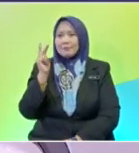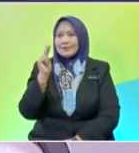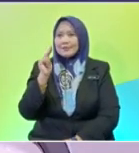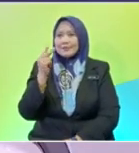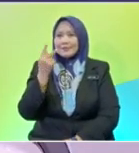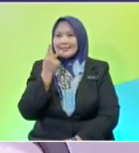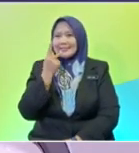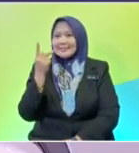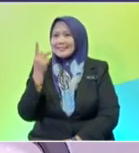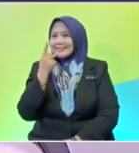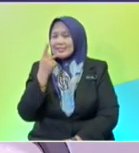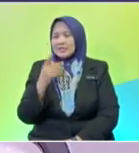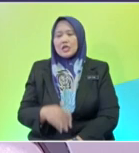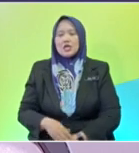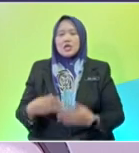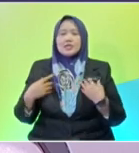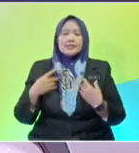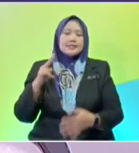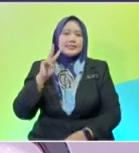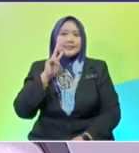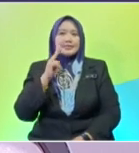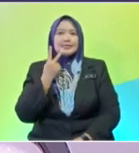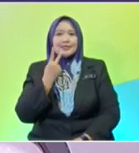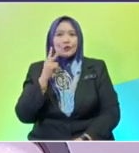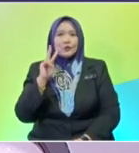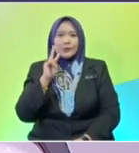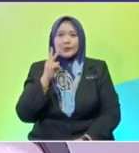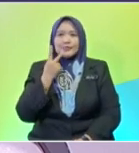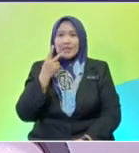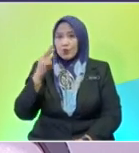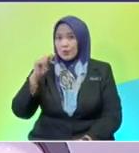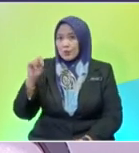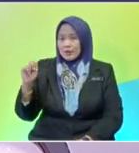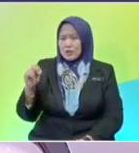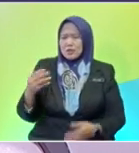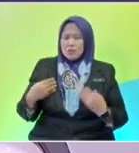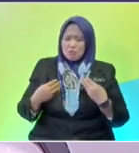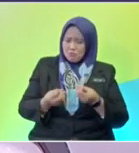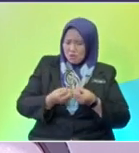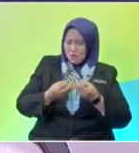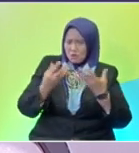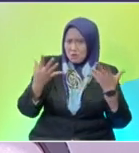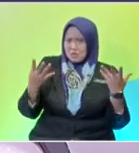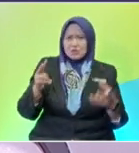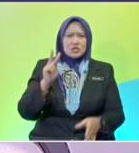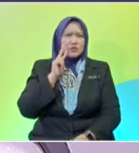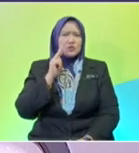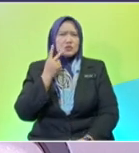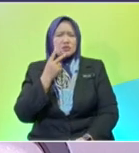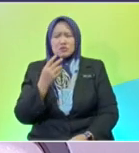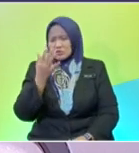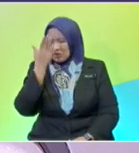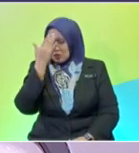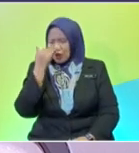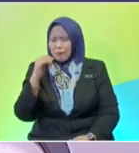Oke kalau dia tengok Kak sini kita ada berbagai jenis sayur-sayuran Jadi kenapa kita kena makan berbagai